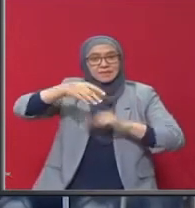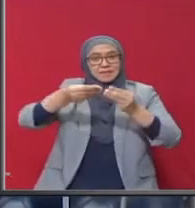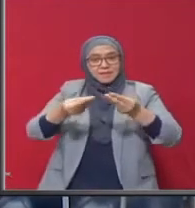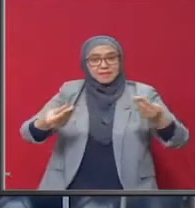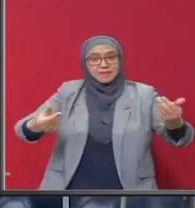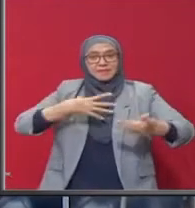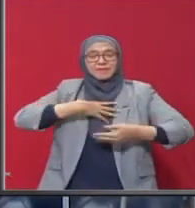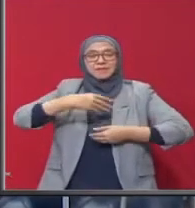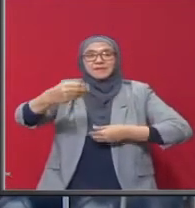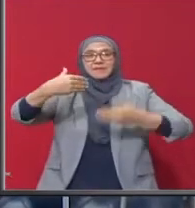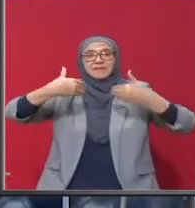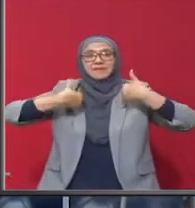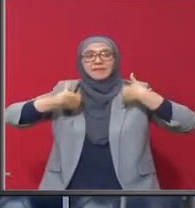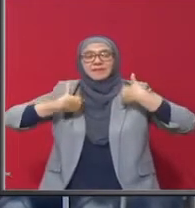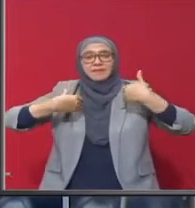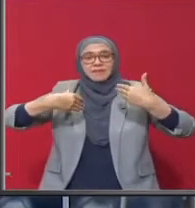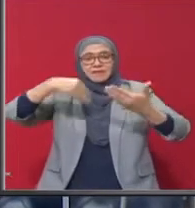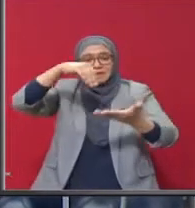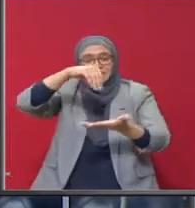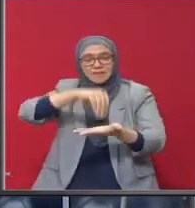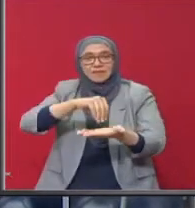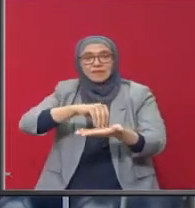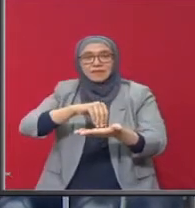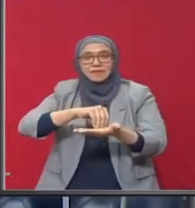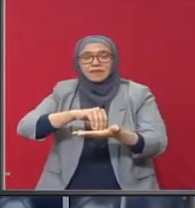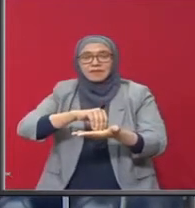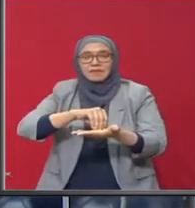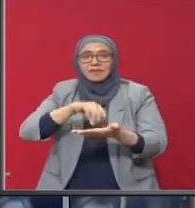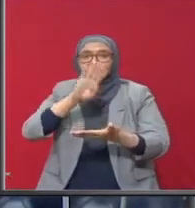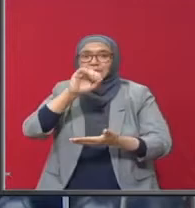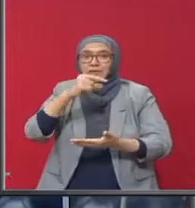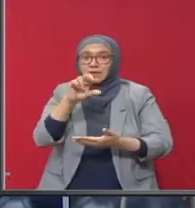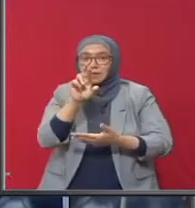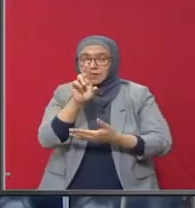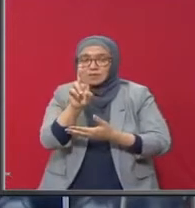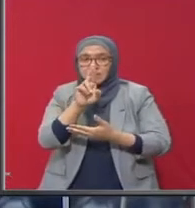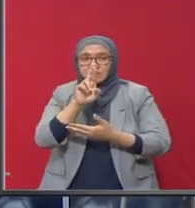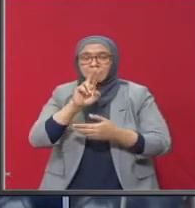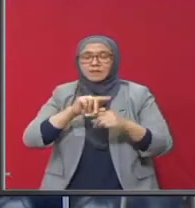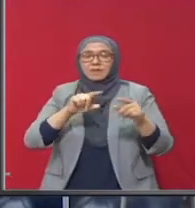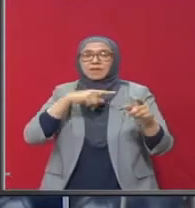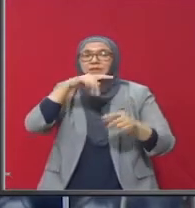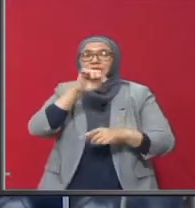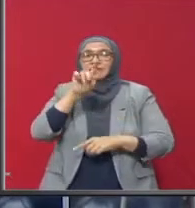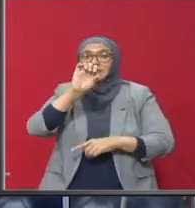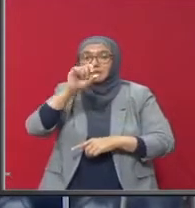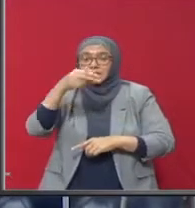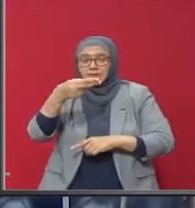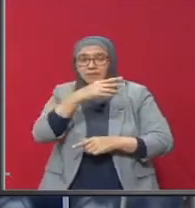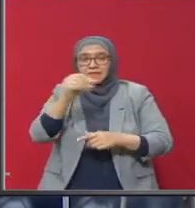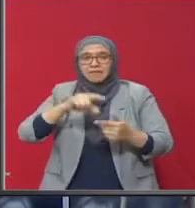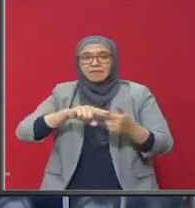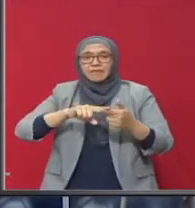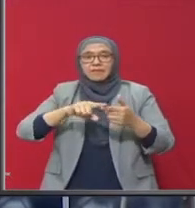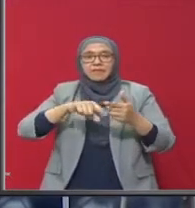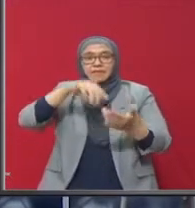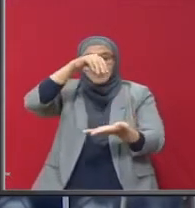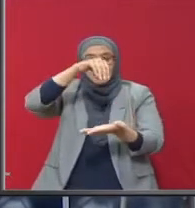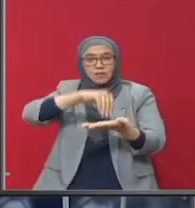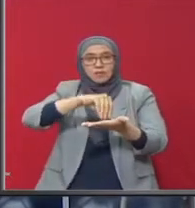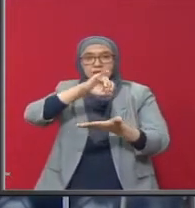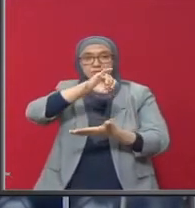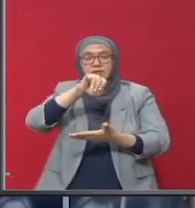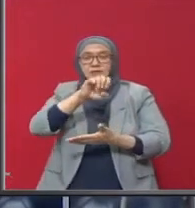kawasan manggopoh esok ah kemudian di kawasan J.Lo di pasir putih ini kawasan pendidikan